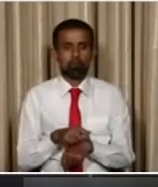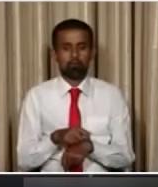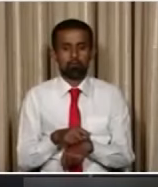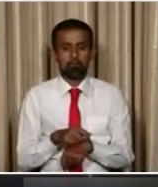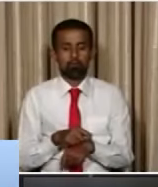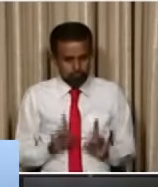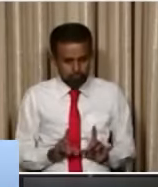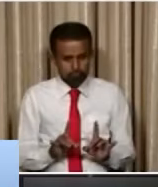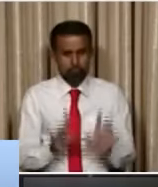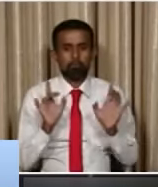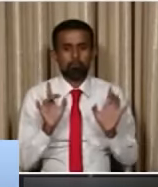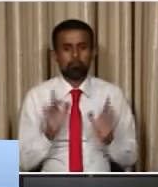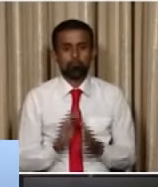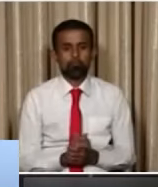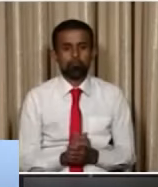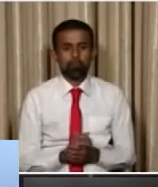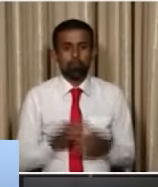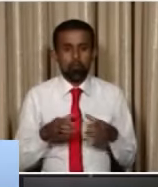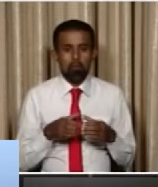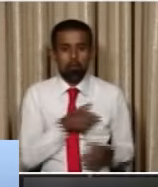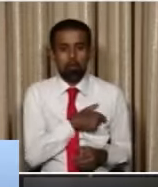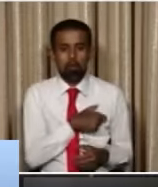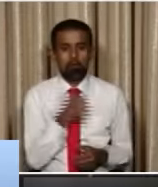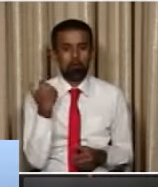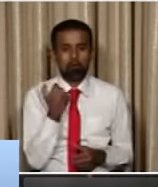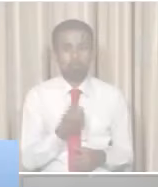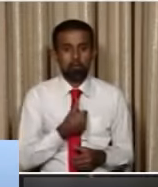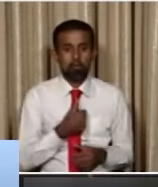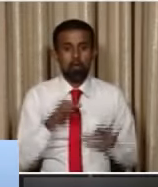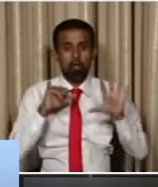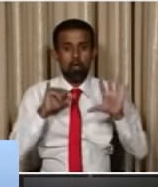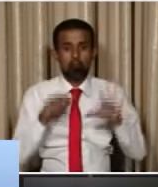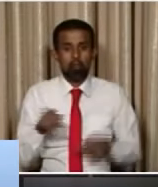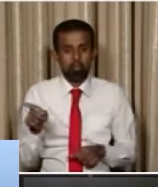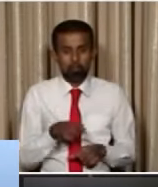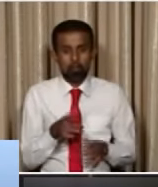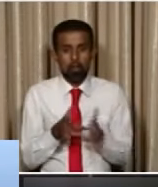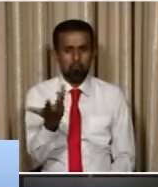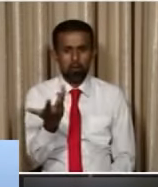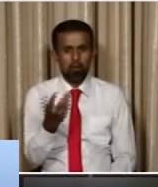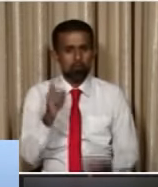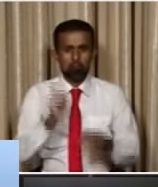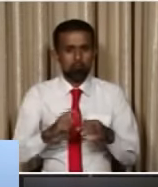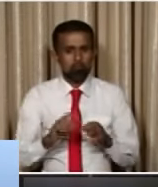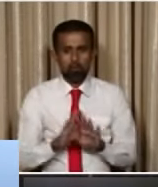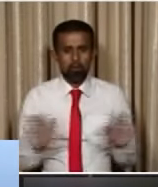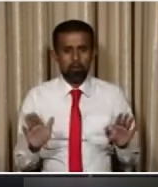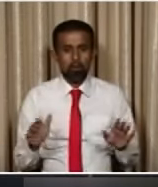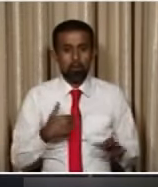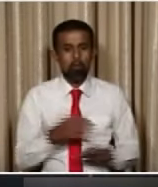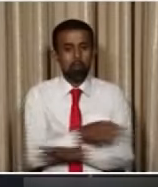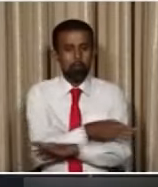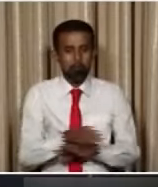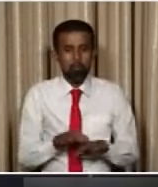එකට යටත්ව තමයි අපි පක්ෂනායක රැස්වීමේදී එකඟුණේ 6 වෙනිදාට රාජ්පන්දට මේක විවාදයට ගන්න. අපි ක්‍රමවේදී